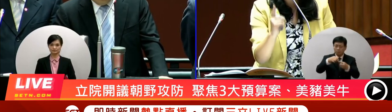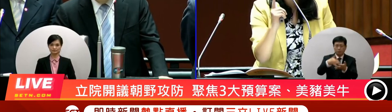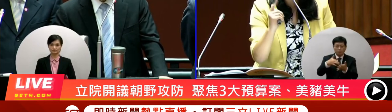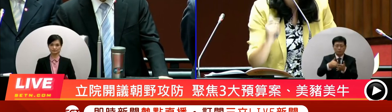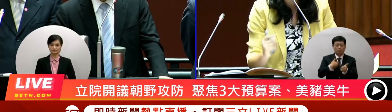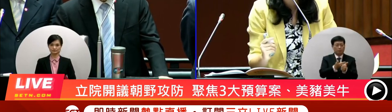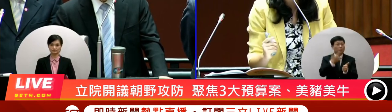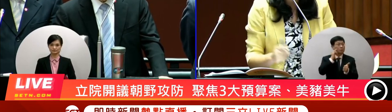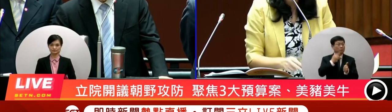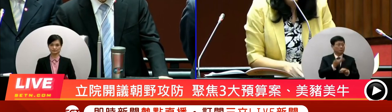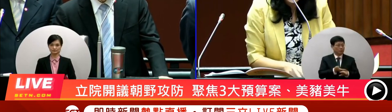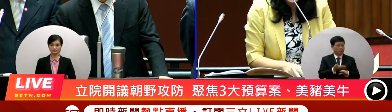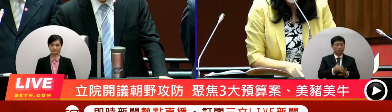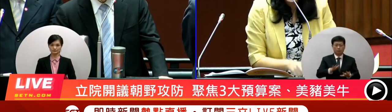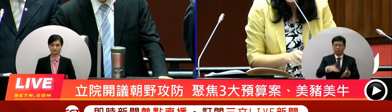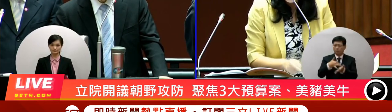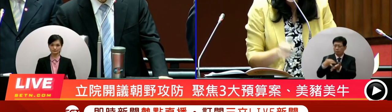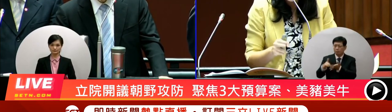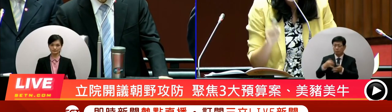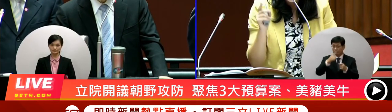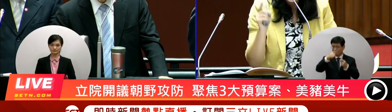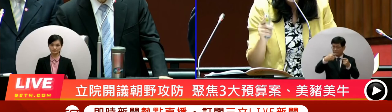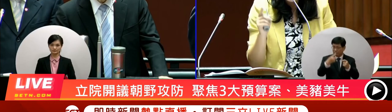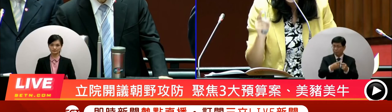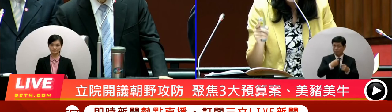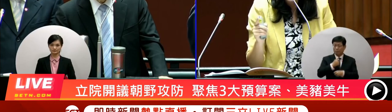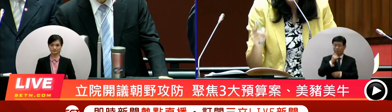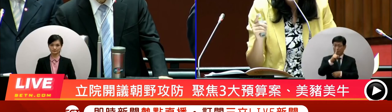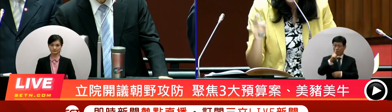的方式，每天一宴，这样算起来的话，一年要宴